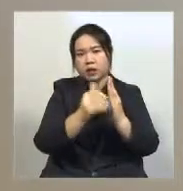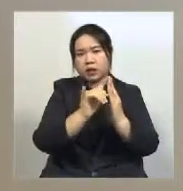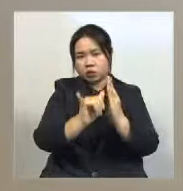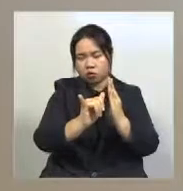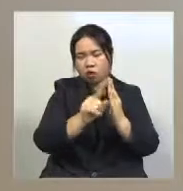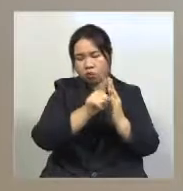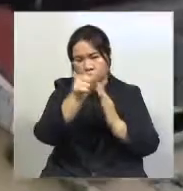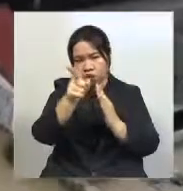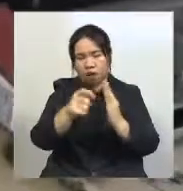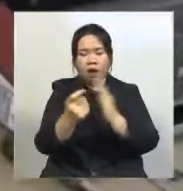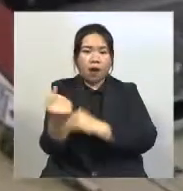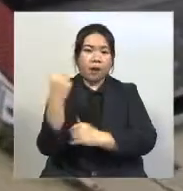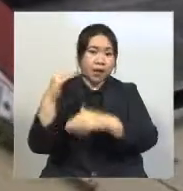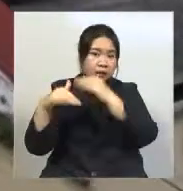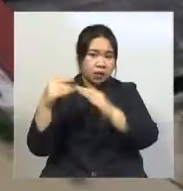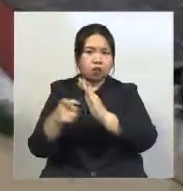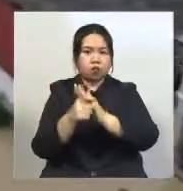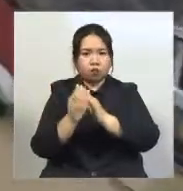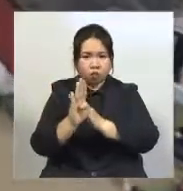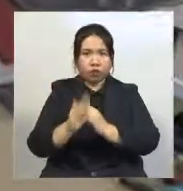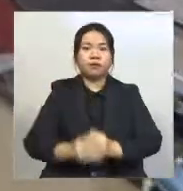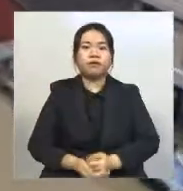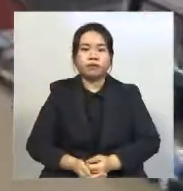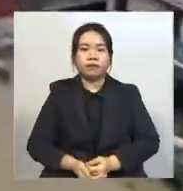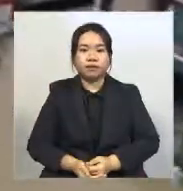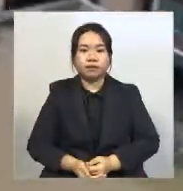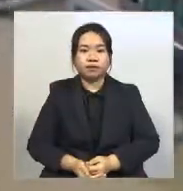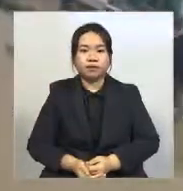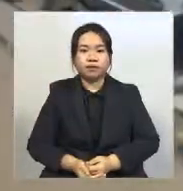นาจเจริญแล้วก็อุบลราชธานีค่ะ